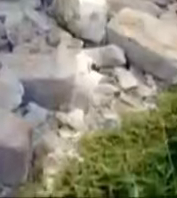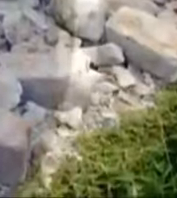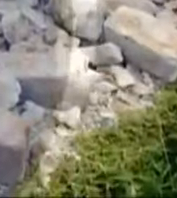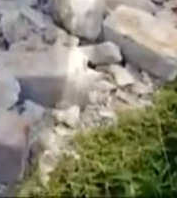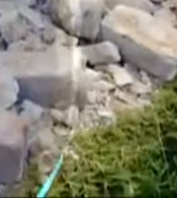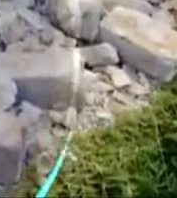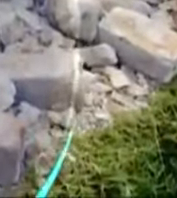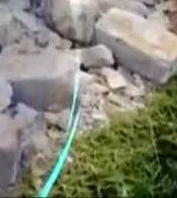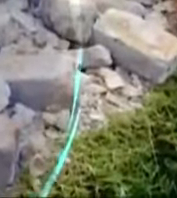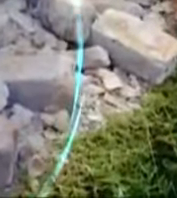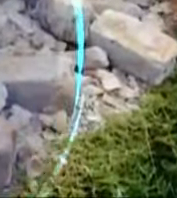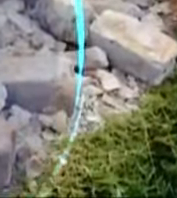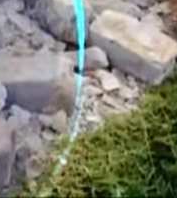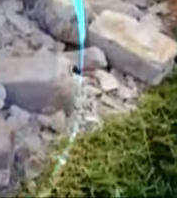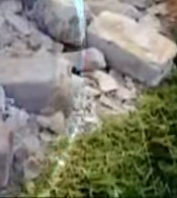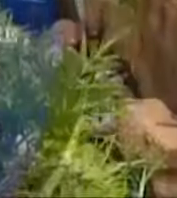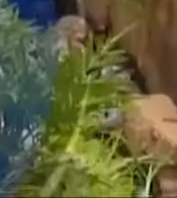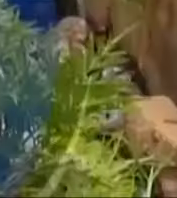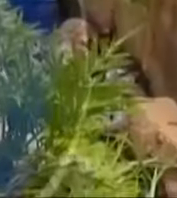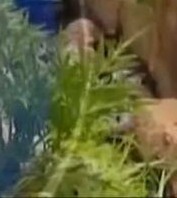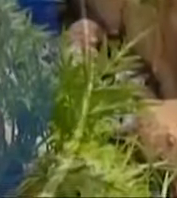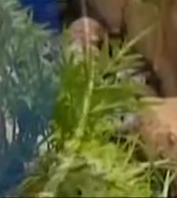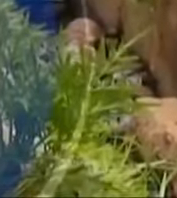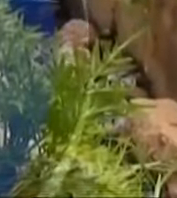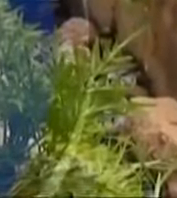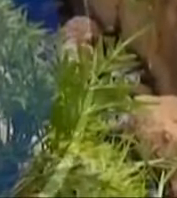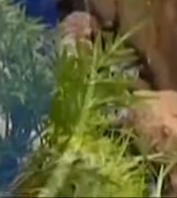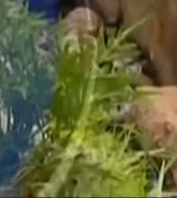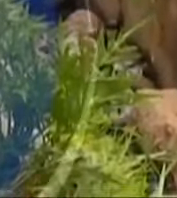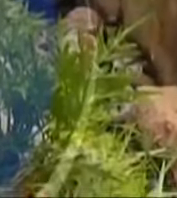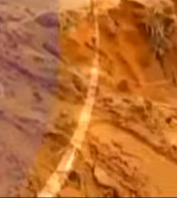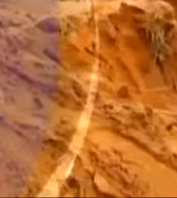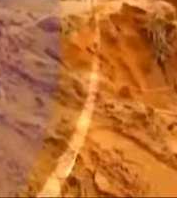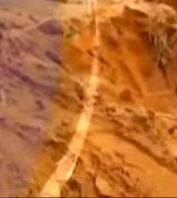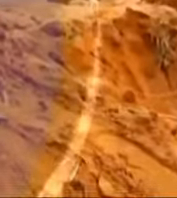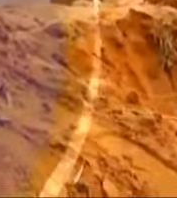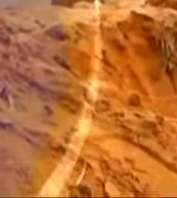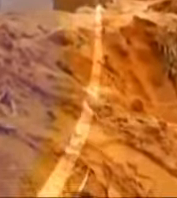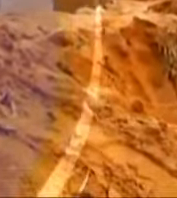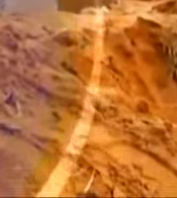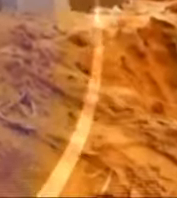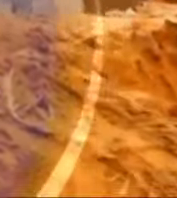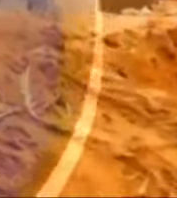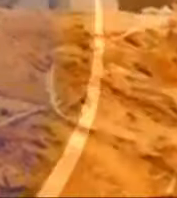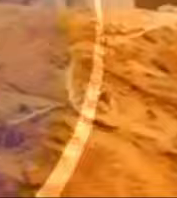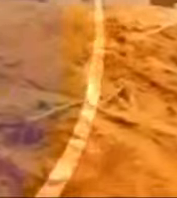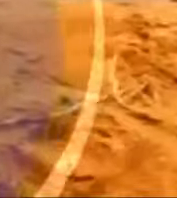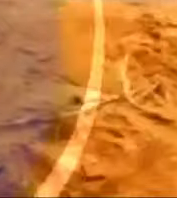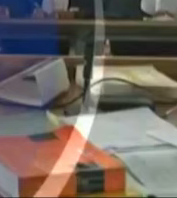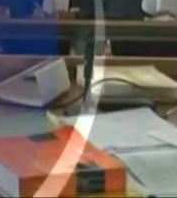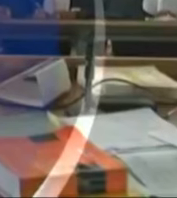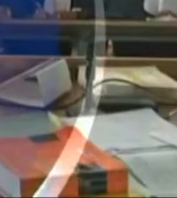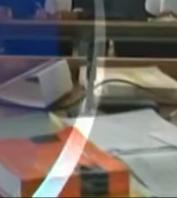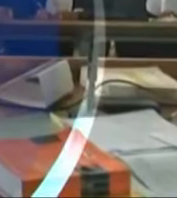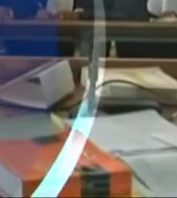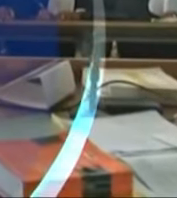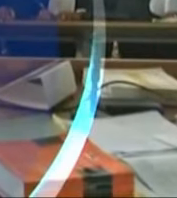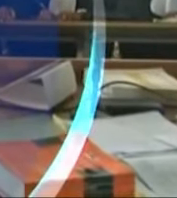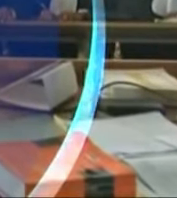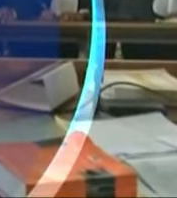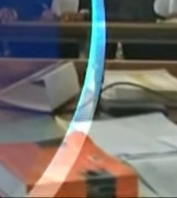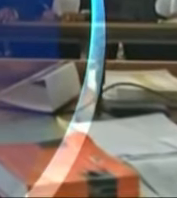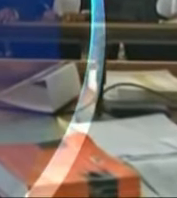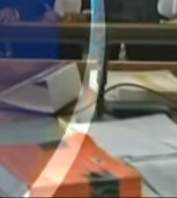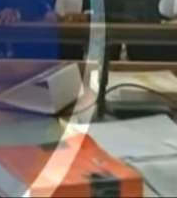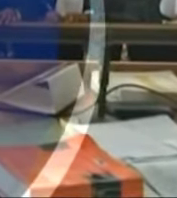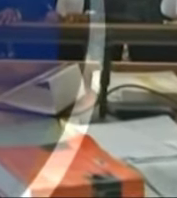Makala, aux arrêts et sur le banc des accusés. Ils auraient autorisé le travaux de démolition des murs des soutenements de la route Elengessa. Le procès en flagrant